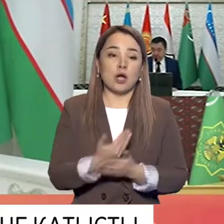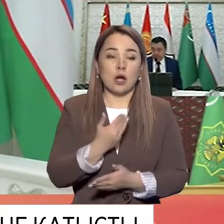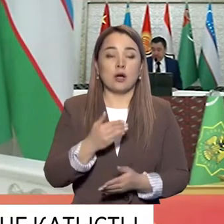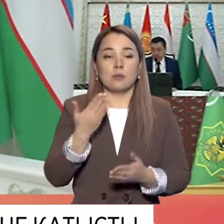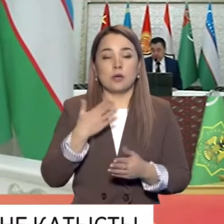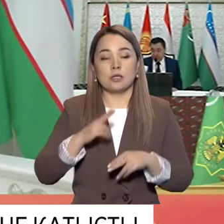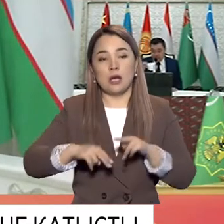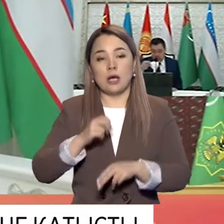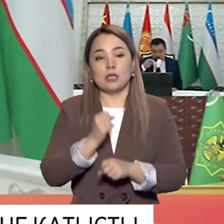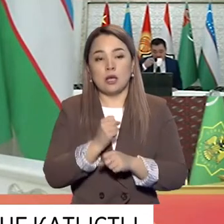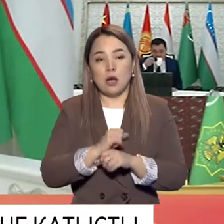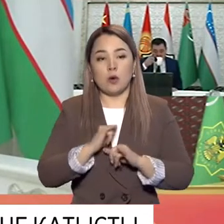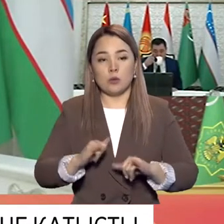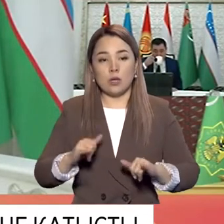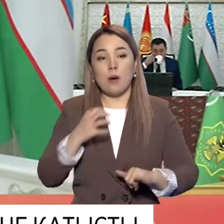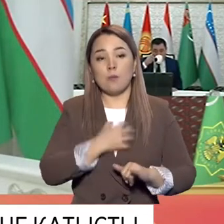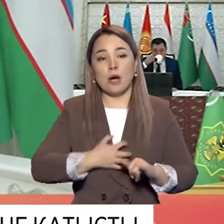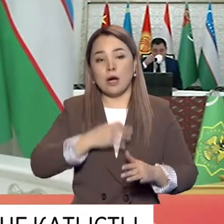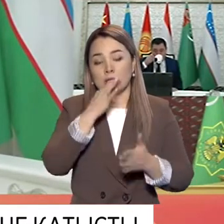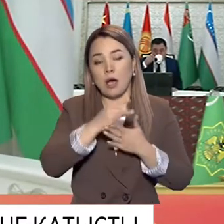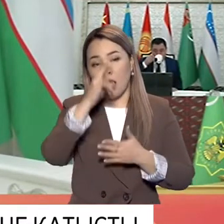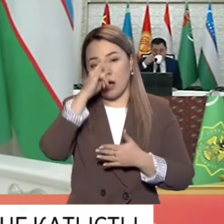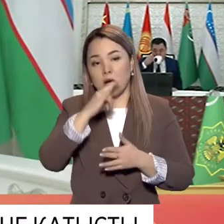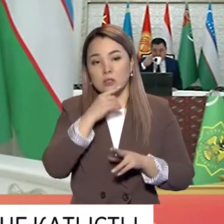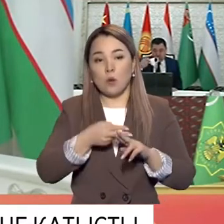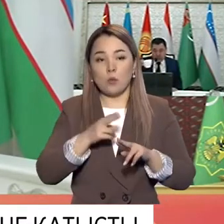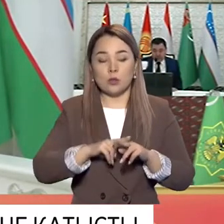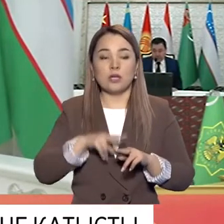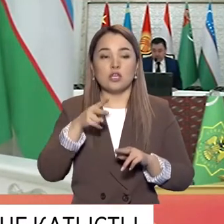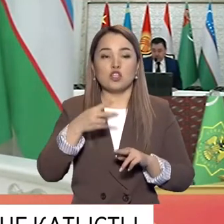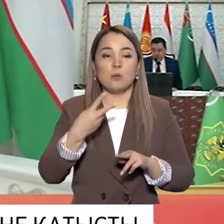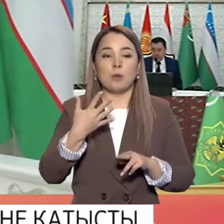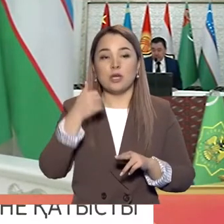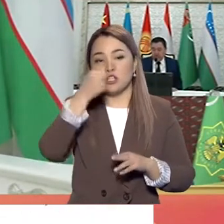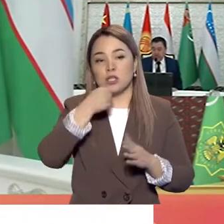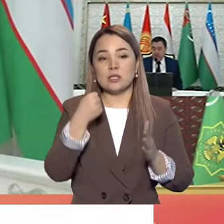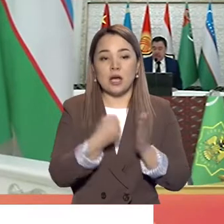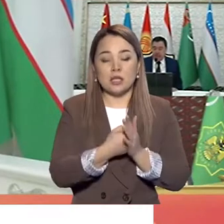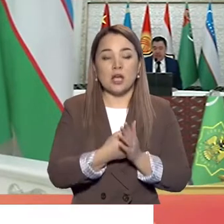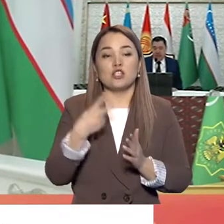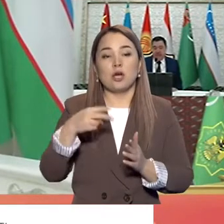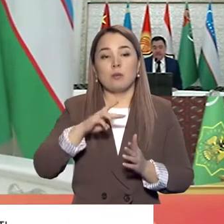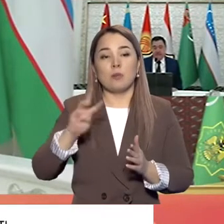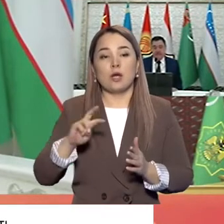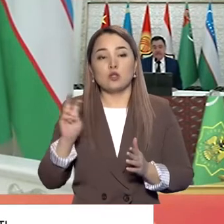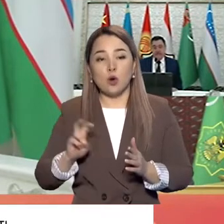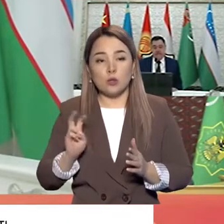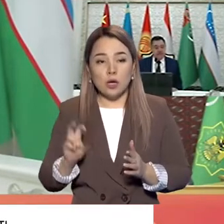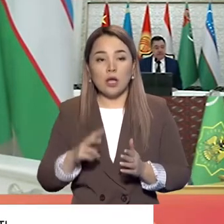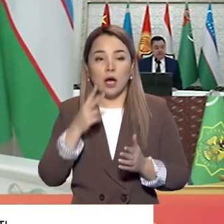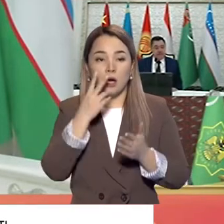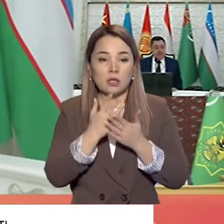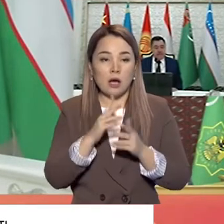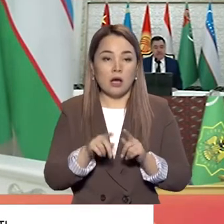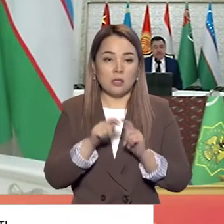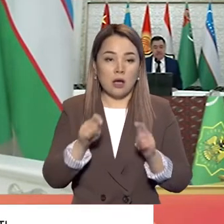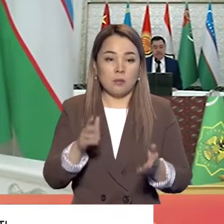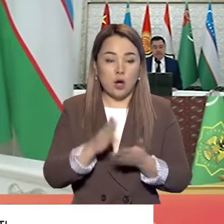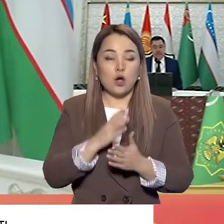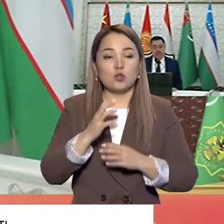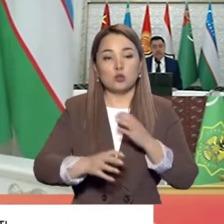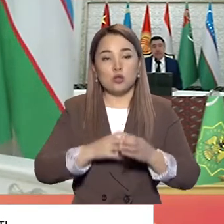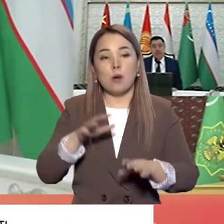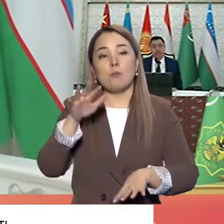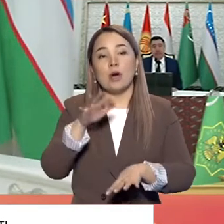құрылықтық дәліздерді іске қосу маңызды. Қазақстан бұған 2025 жылға дейін 20 миллиард доллар бөлуді көздейді. Жалпы